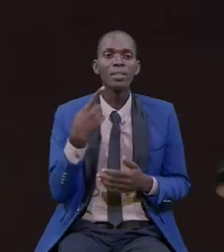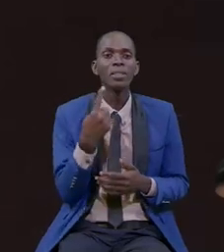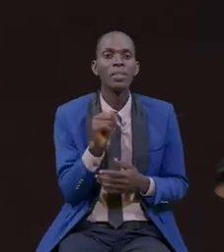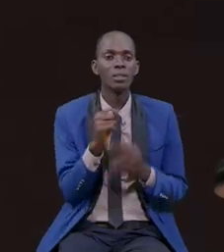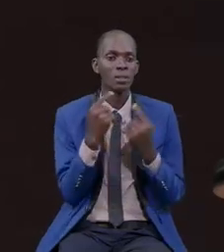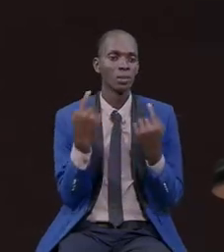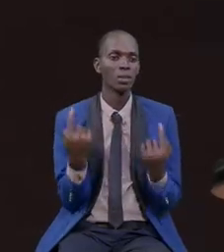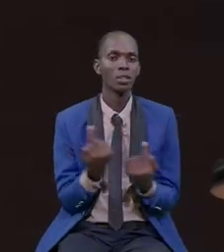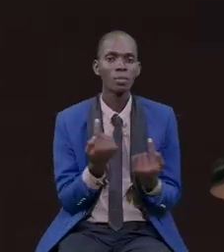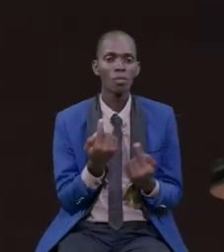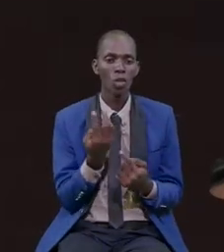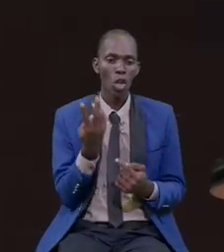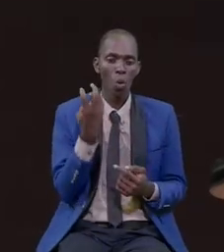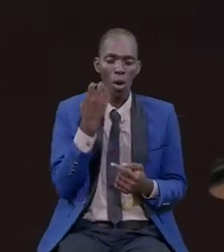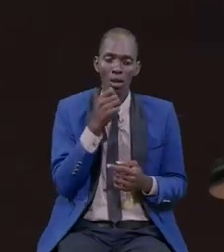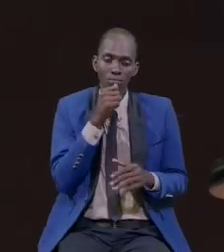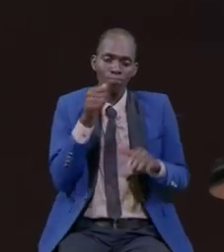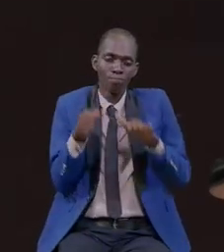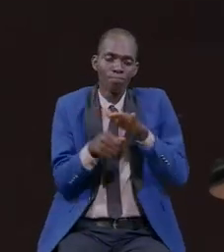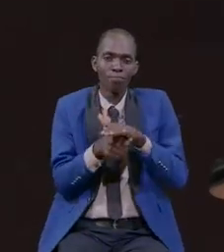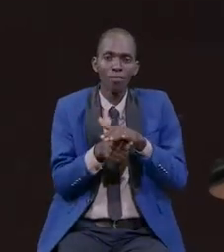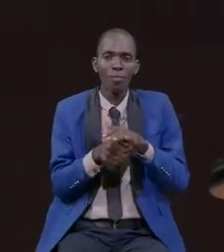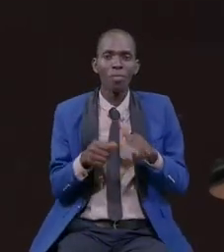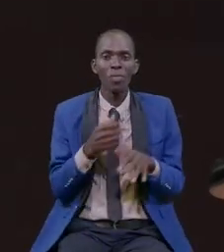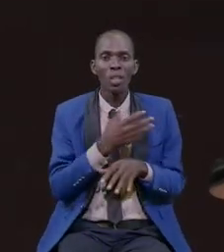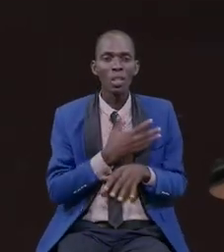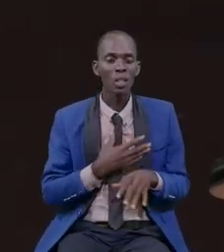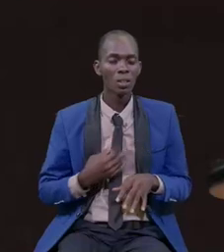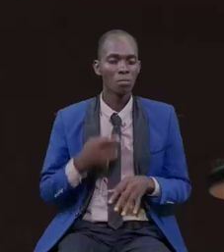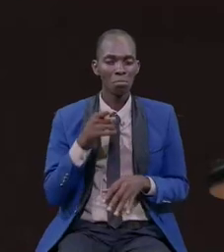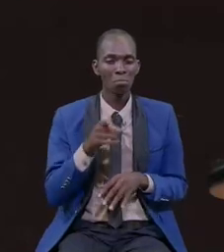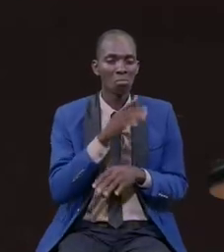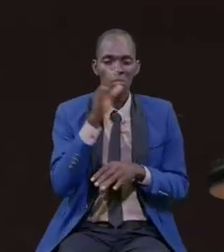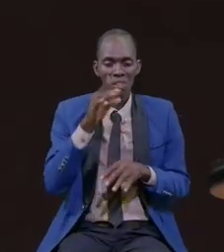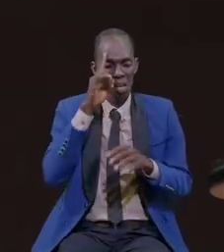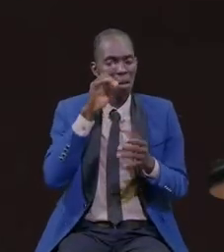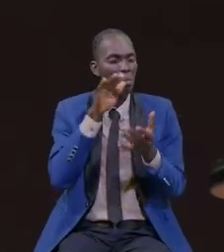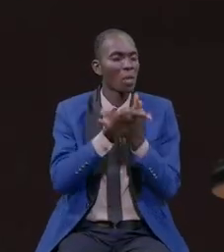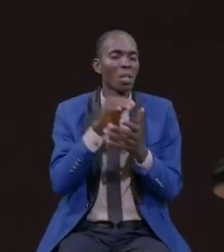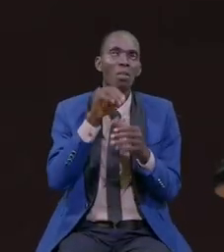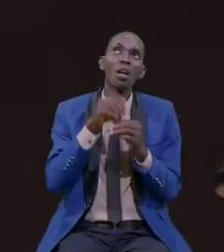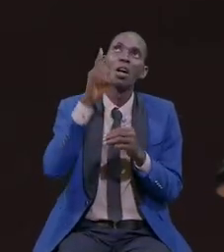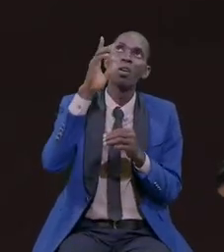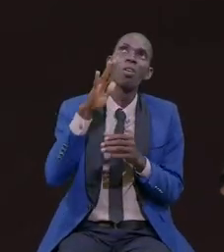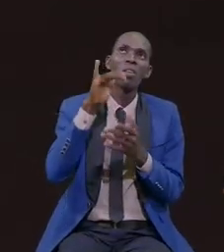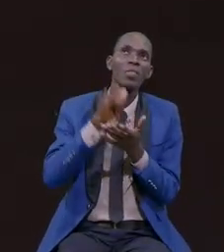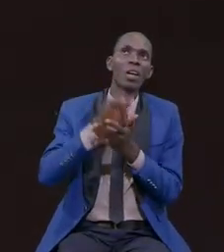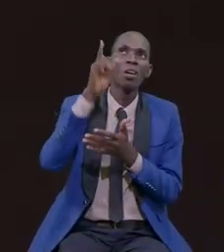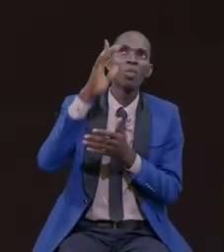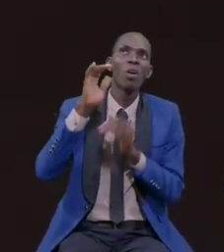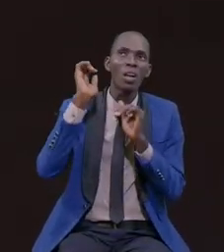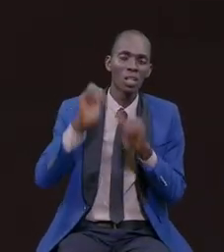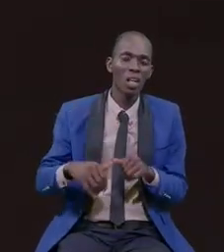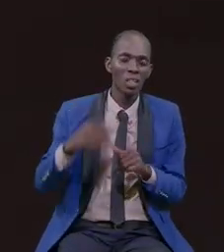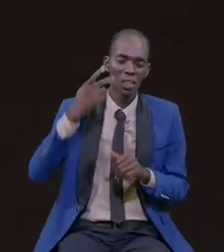transgressions étaient cachées il n'avait pas cru à Dieu que Dieu peut voir au